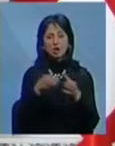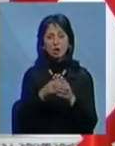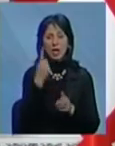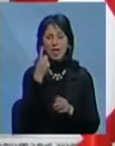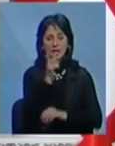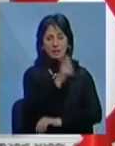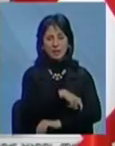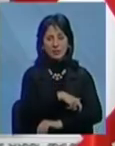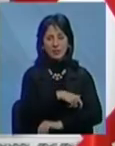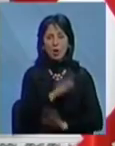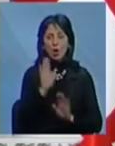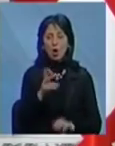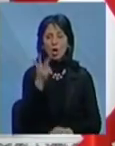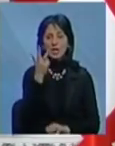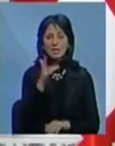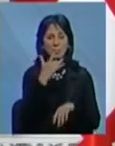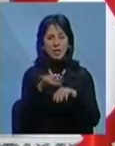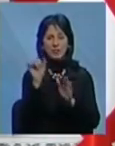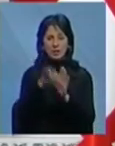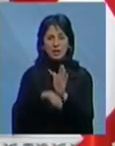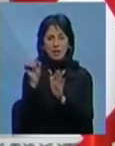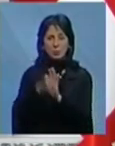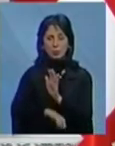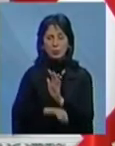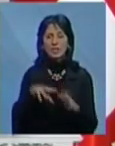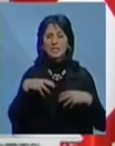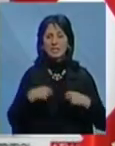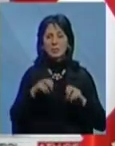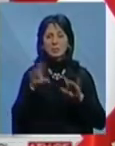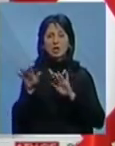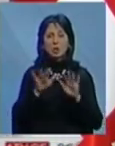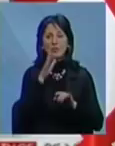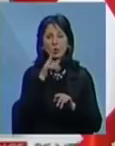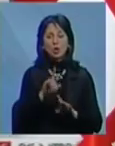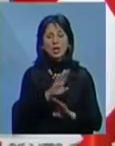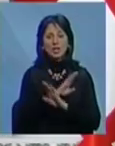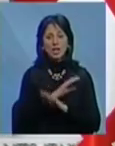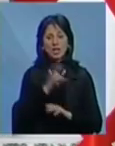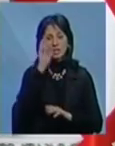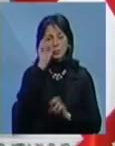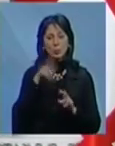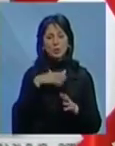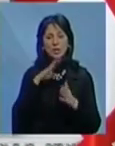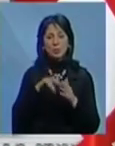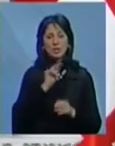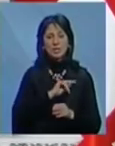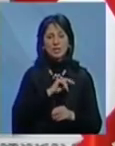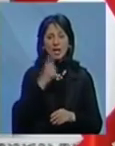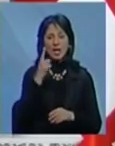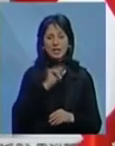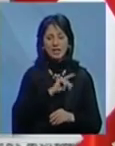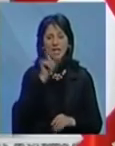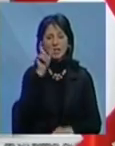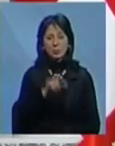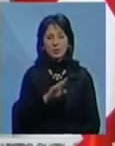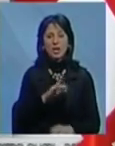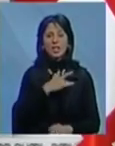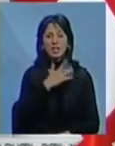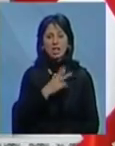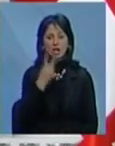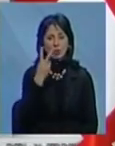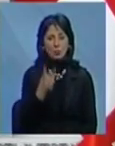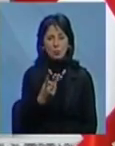ჯგუფის 1 წევრი, ხოლო 3 ლიკვიდირებულია. სამწუხაროდ სპეცოპერაციის დროს დაიღუპა სახელმწიფო უსაფრთხოების სამსახურის 1 თანამშრომელი და